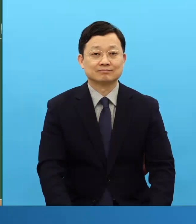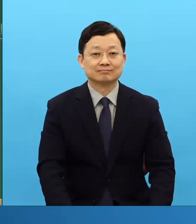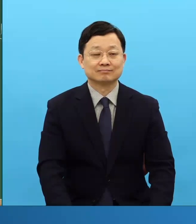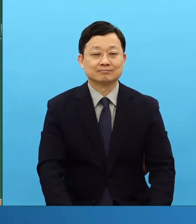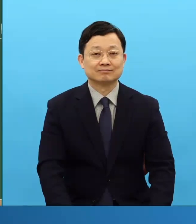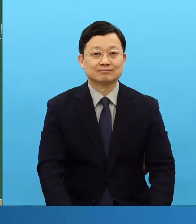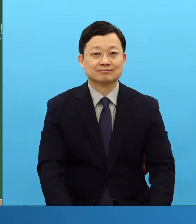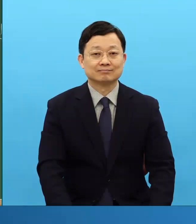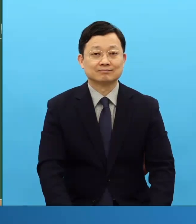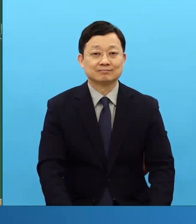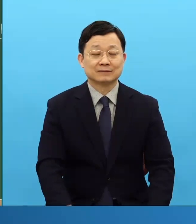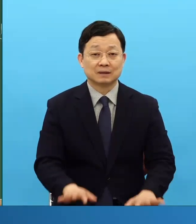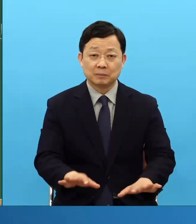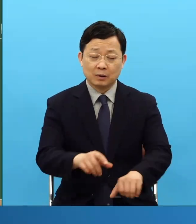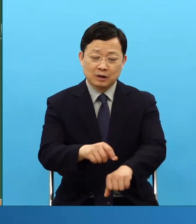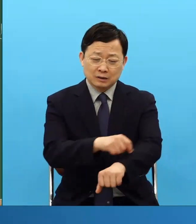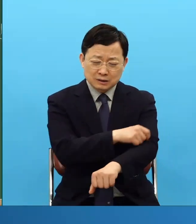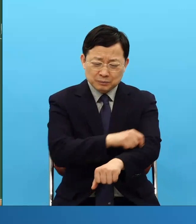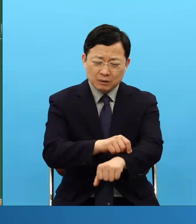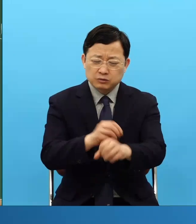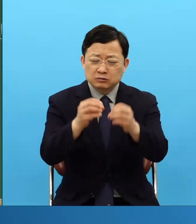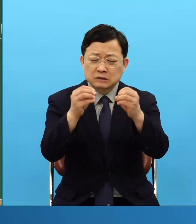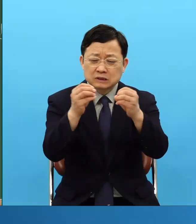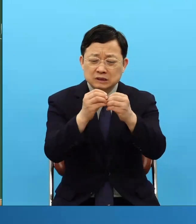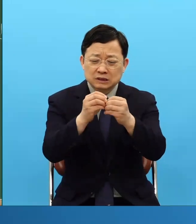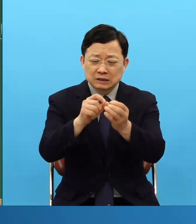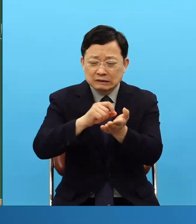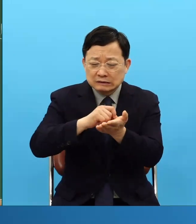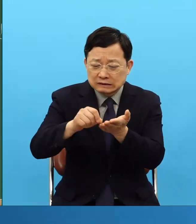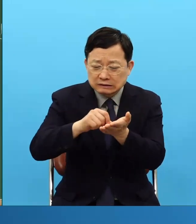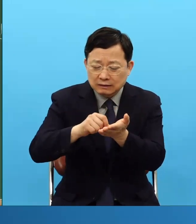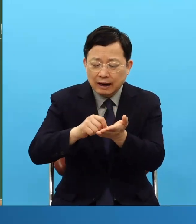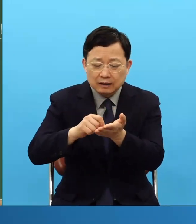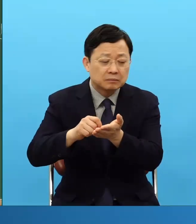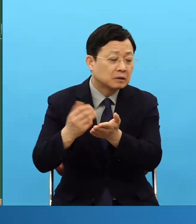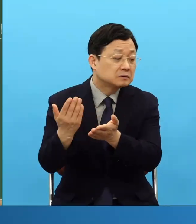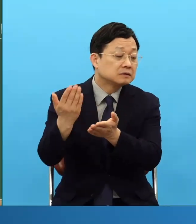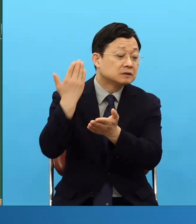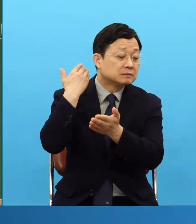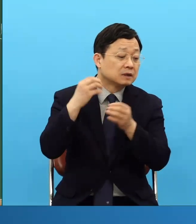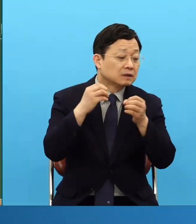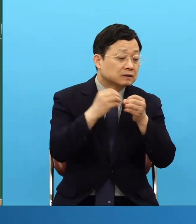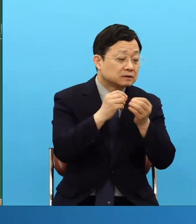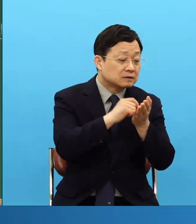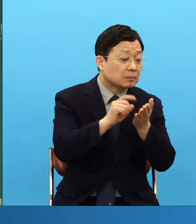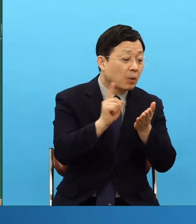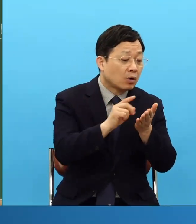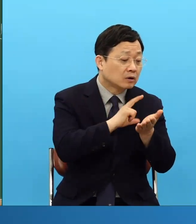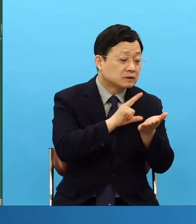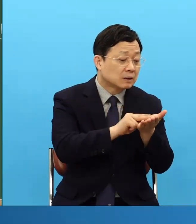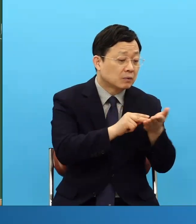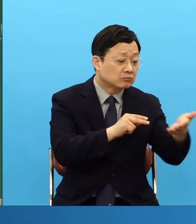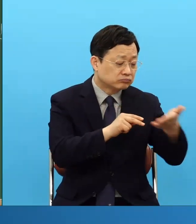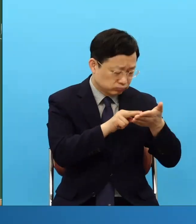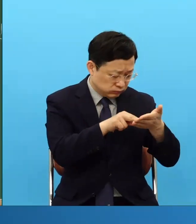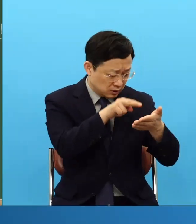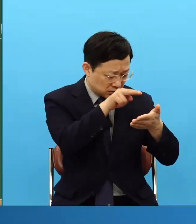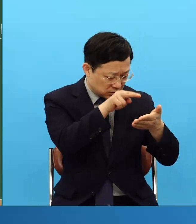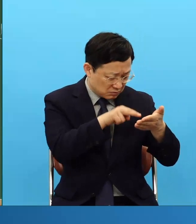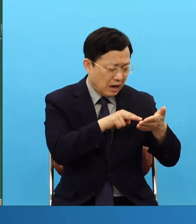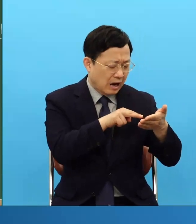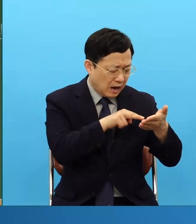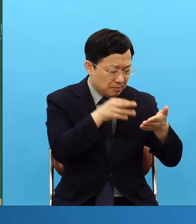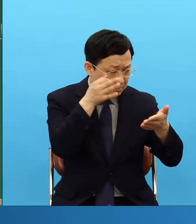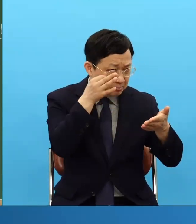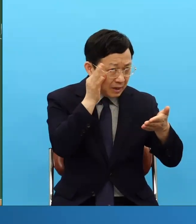그만 나와 있는 게 아니고 지난번에 쓴 글 제목하고 나와 있어요. Let's say, for example, I have a special message that I have to give. Then it has a title of that special message that I gave